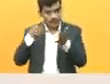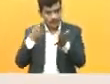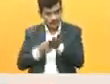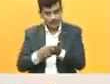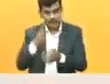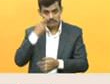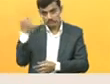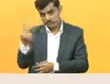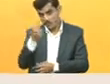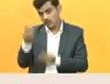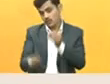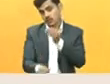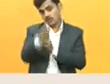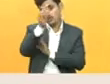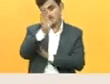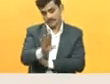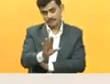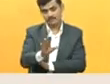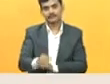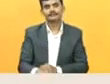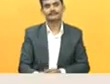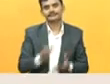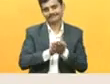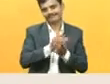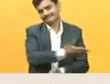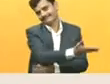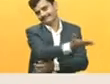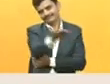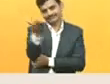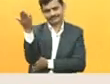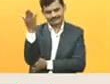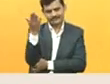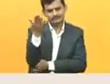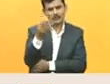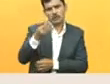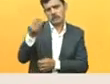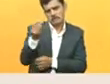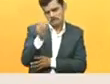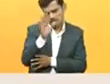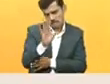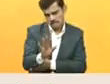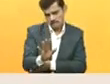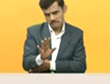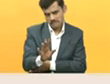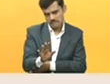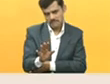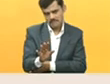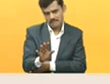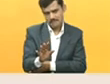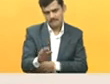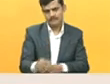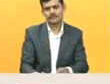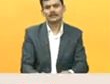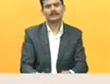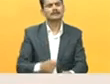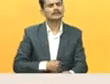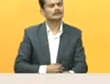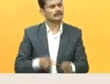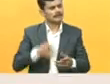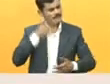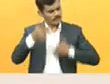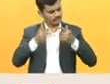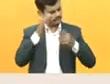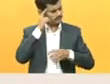होगा। मेरे प्यारे देशवासियों, पल भर के लिए आप एक दृश्य की